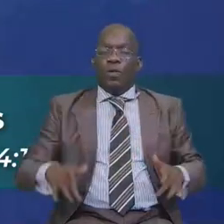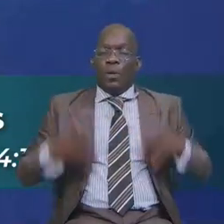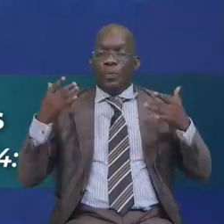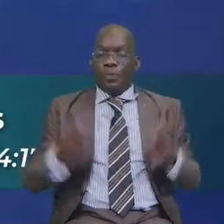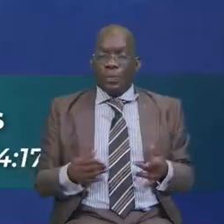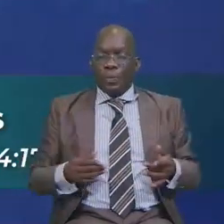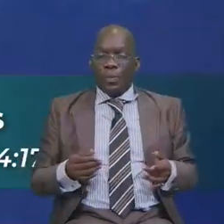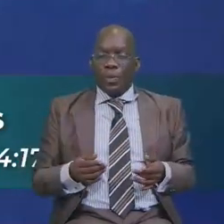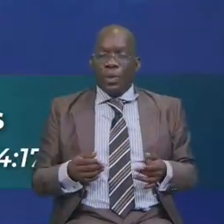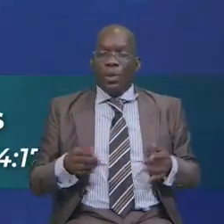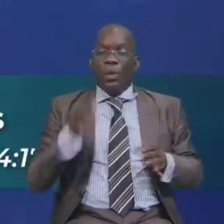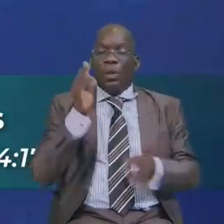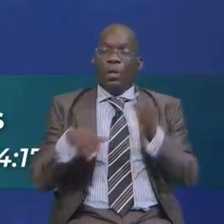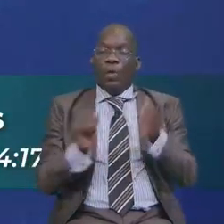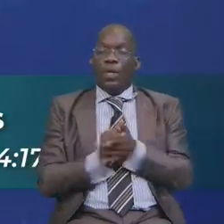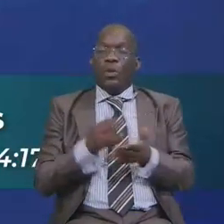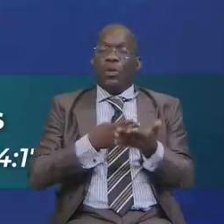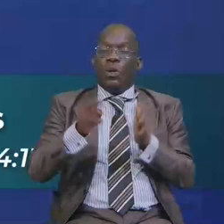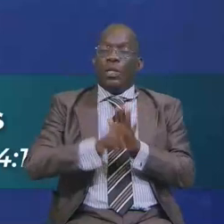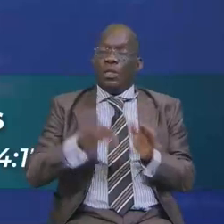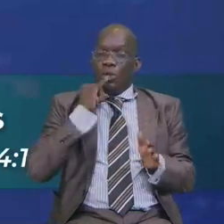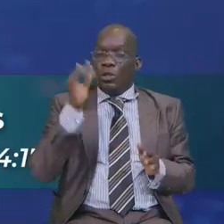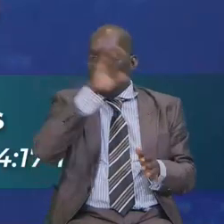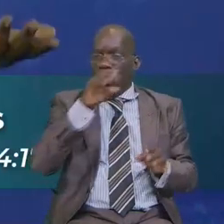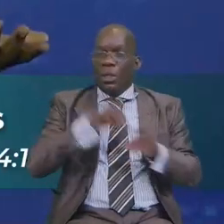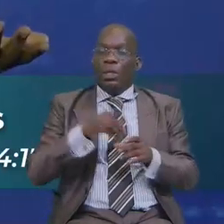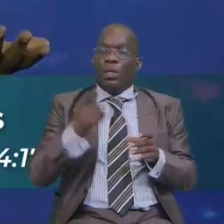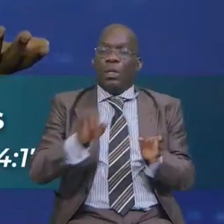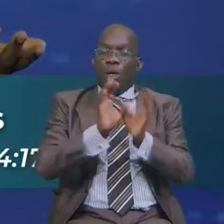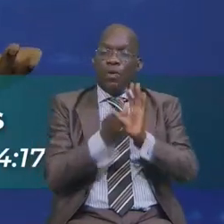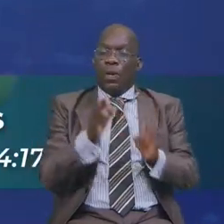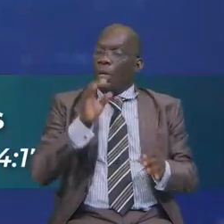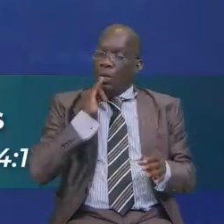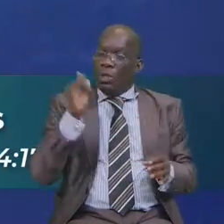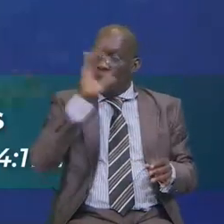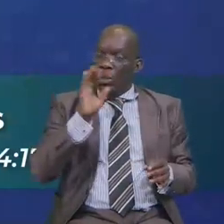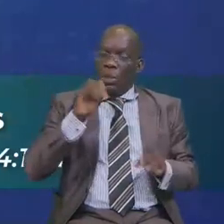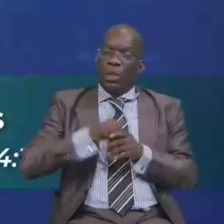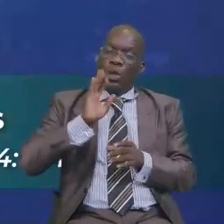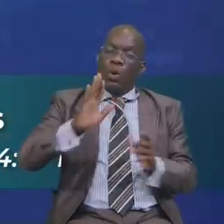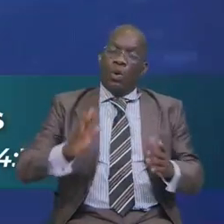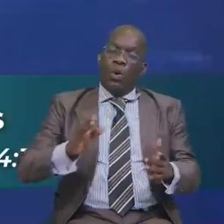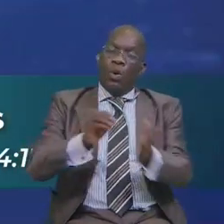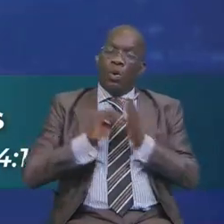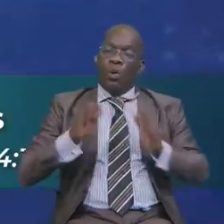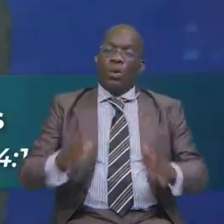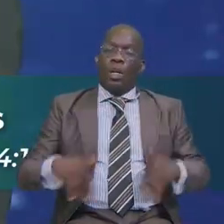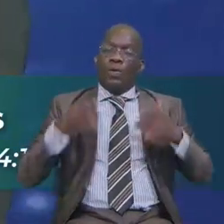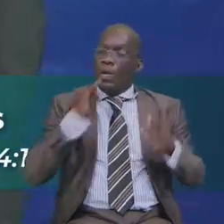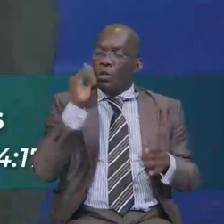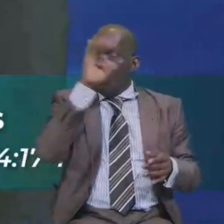cette sainteté manque dans la vie des convertis et ça manque dans ta vie. Et ce n'est pas aussi dans ta